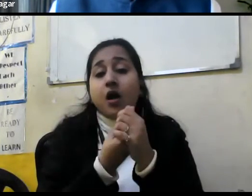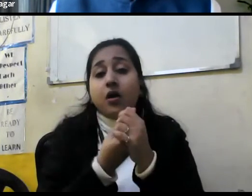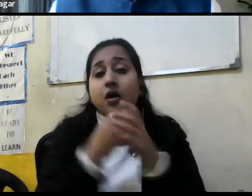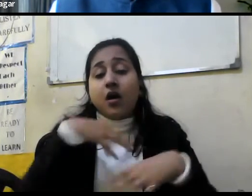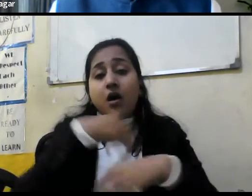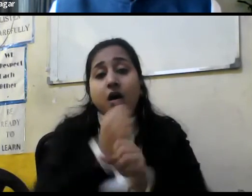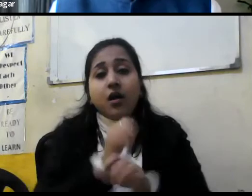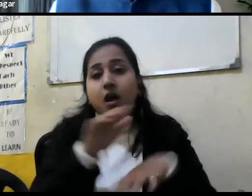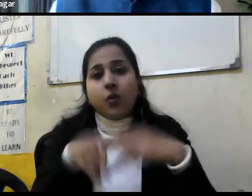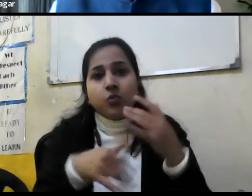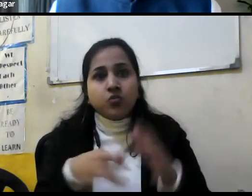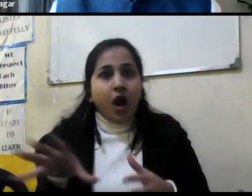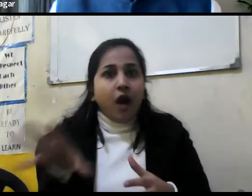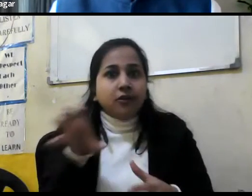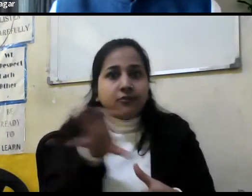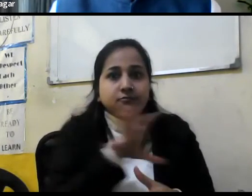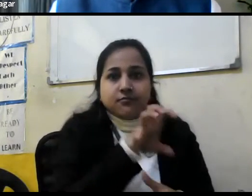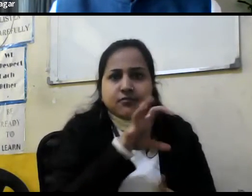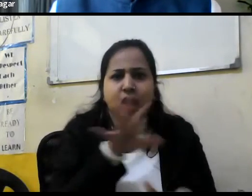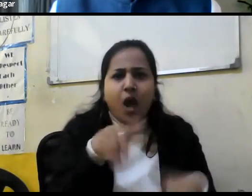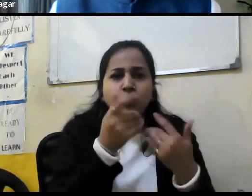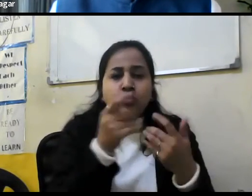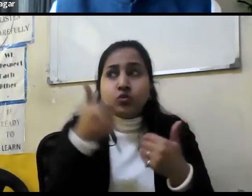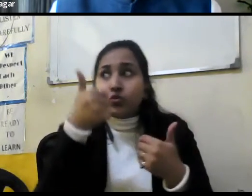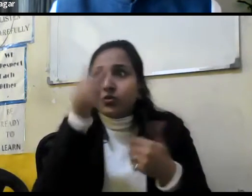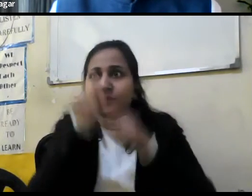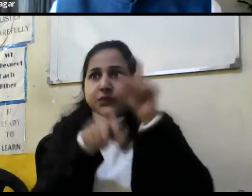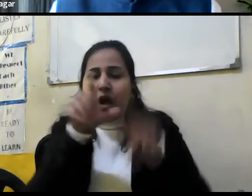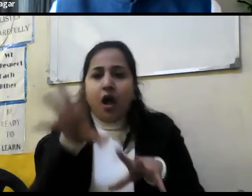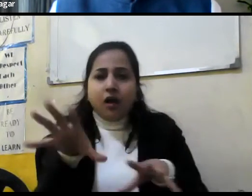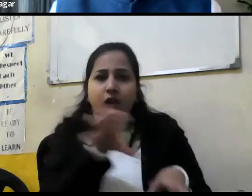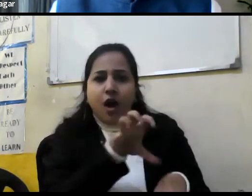कैसे अट्रैक्ट करूं। और